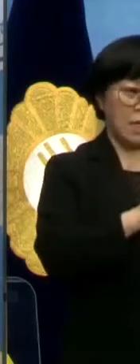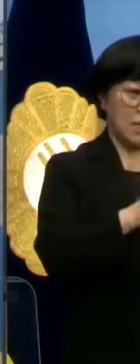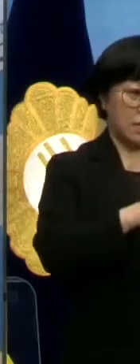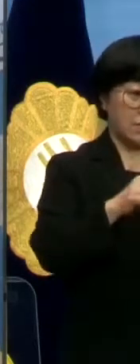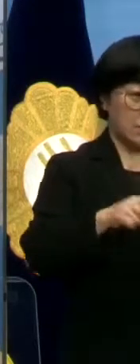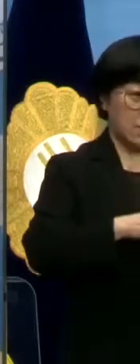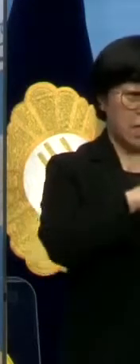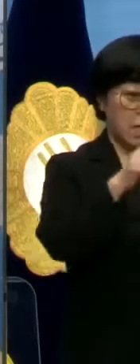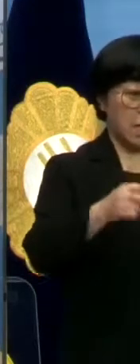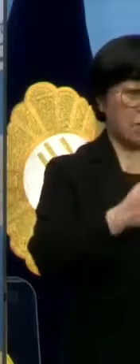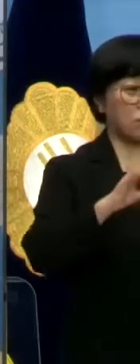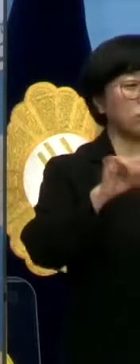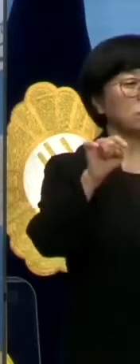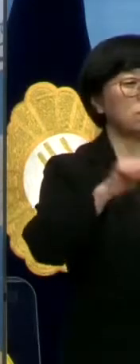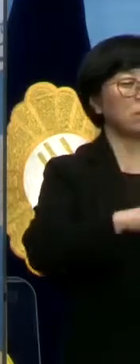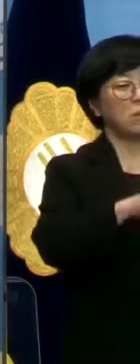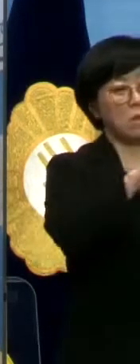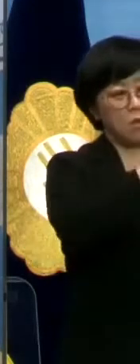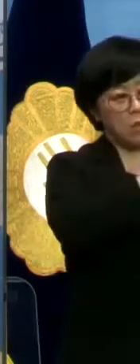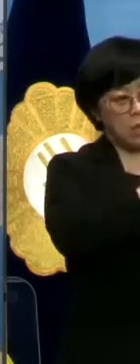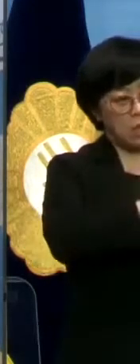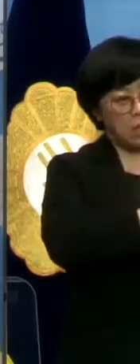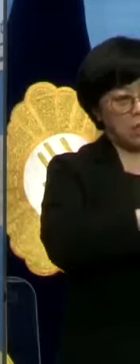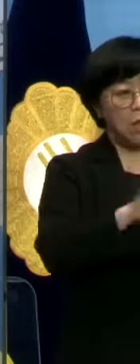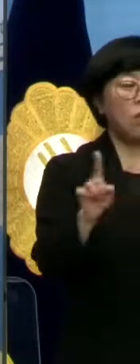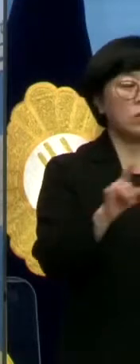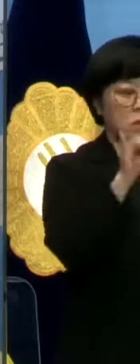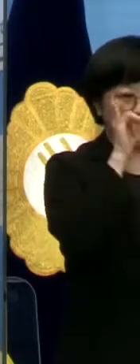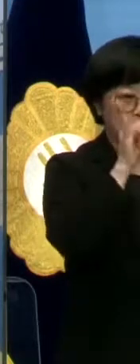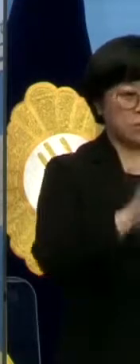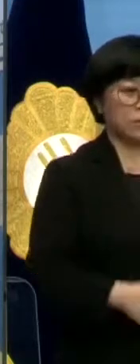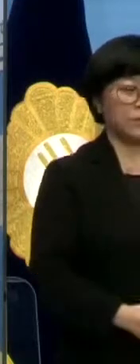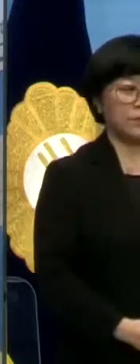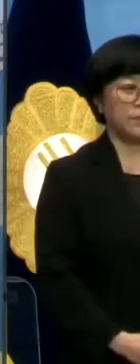긴급한 국정 현안이 어디에 있단 말입니까?